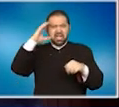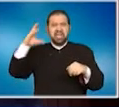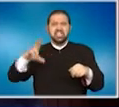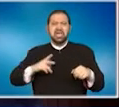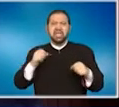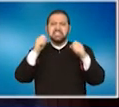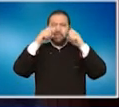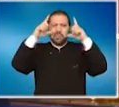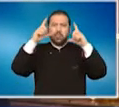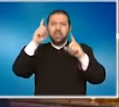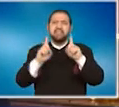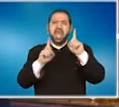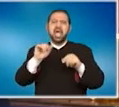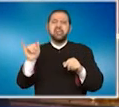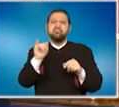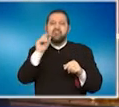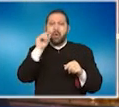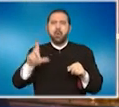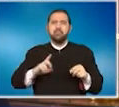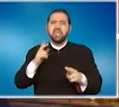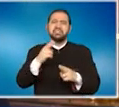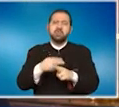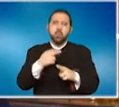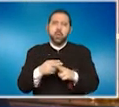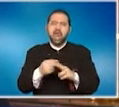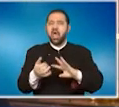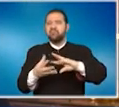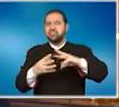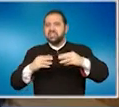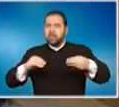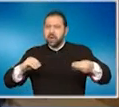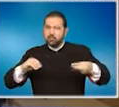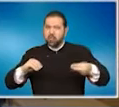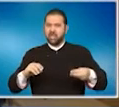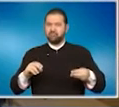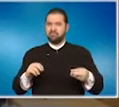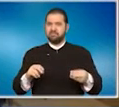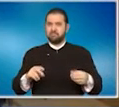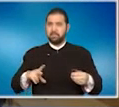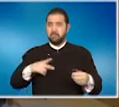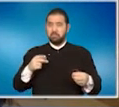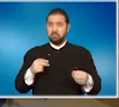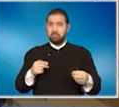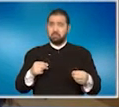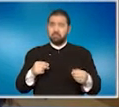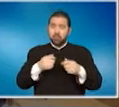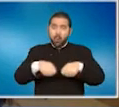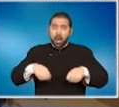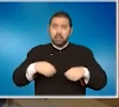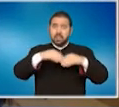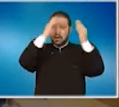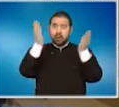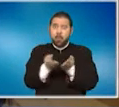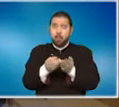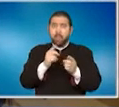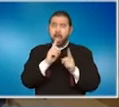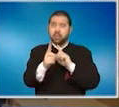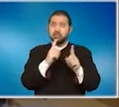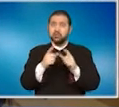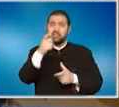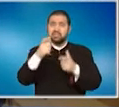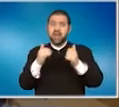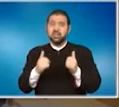și se vindecă. Ceea ce e răsunător, respectivă. Probabil. E răsunător, dă bine. Dar nu